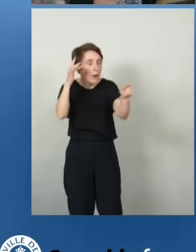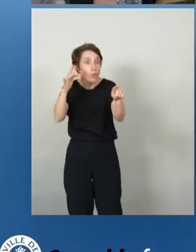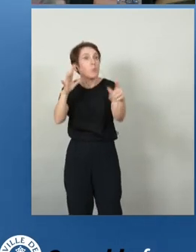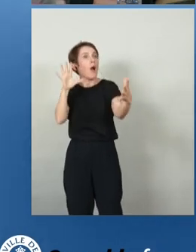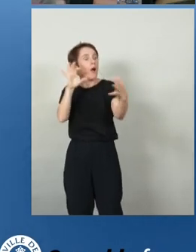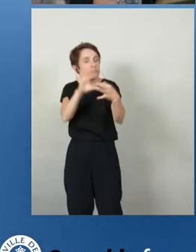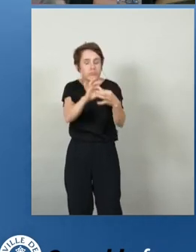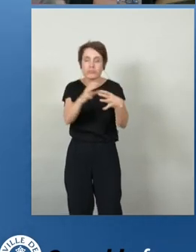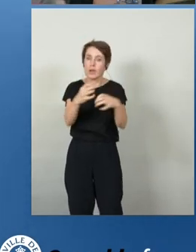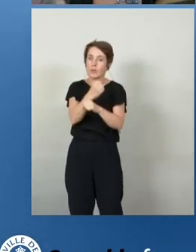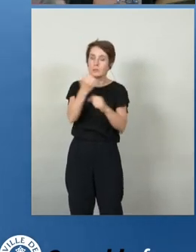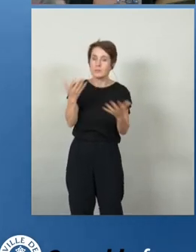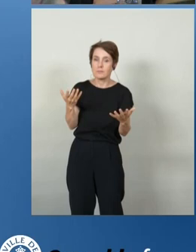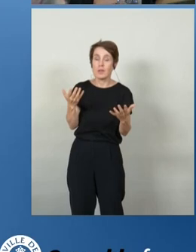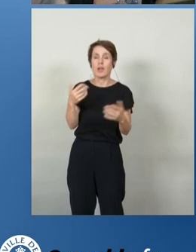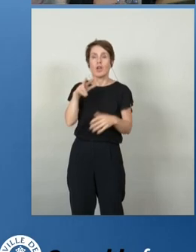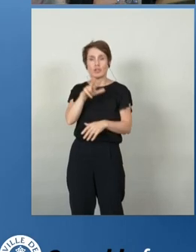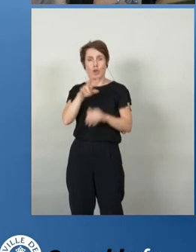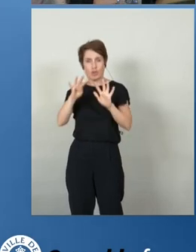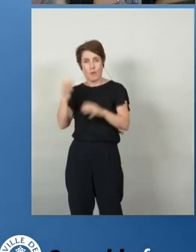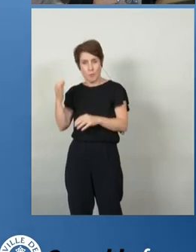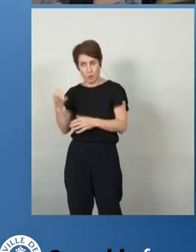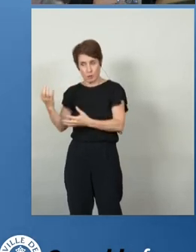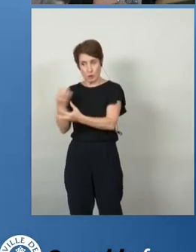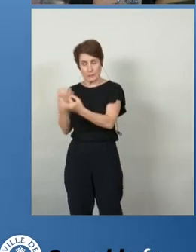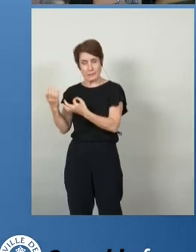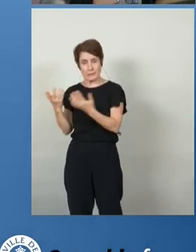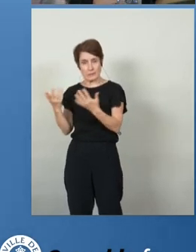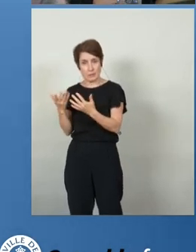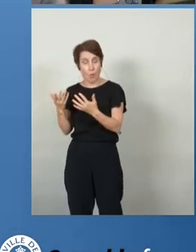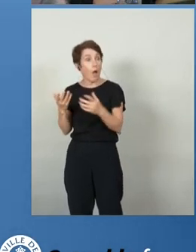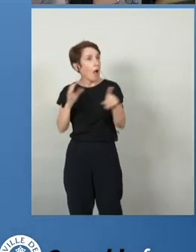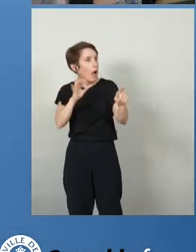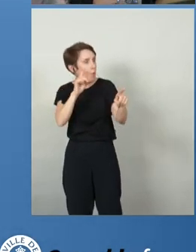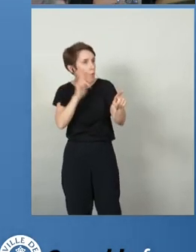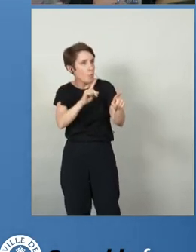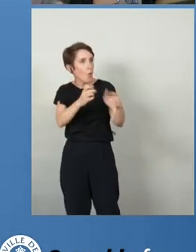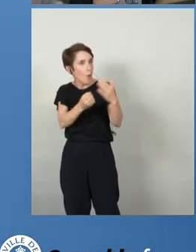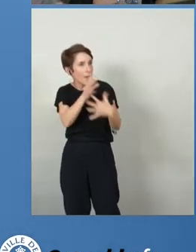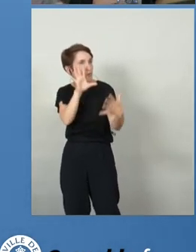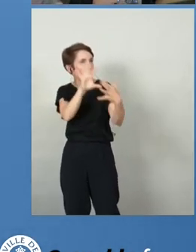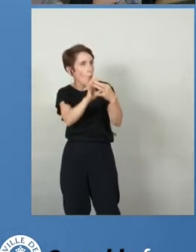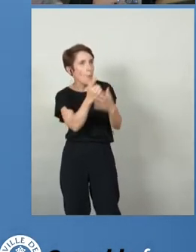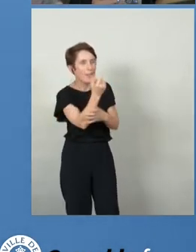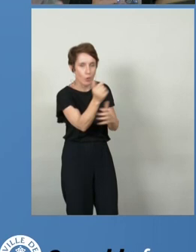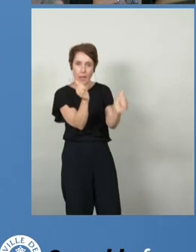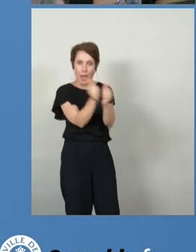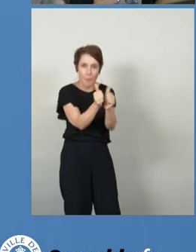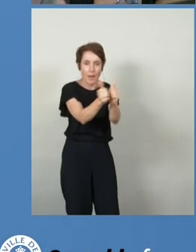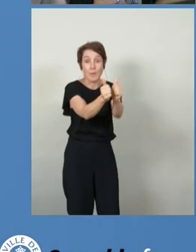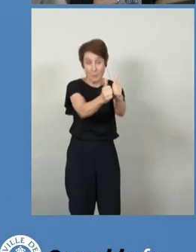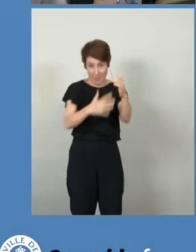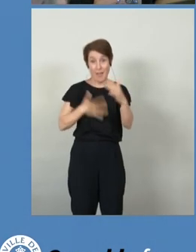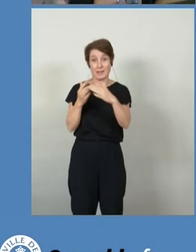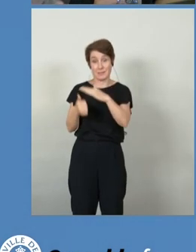39% d'entre eux affirment avoir créé ou imaginé de nouveaux partenariats grâce aux rencontres favorisées par l’année Capital